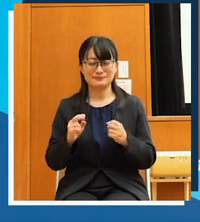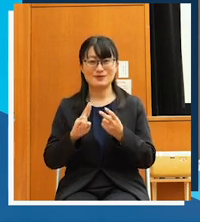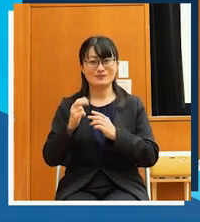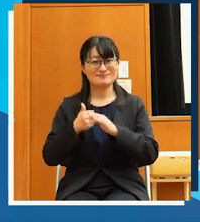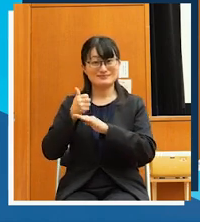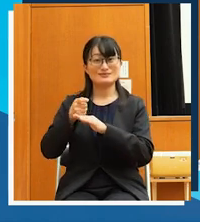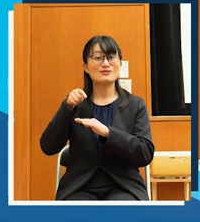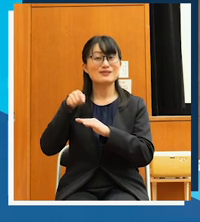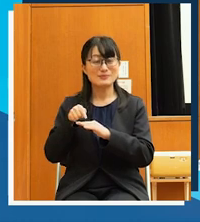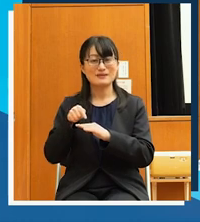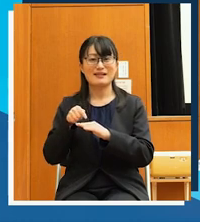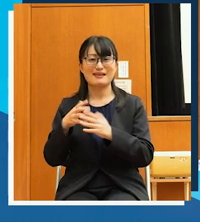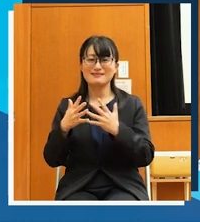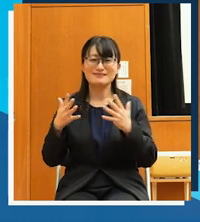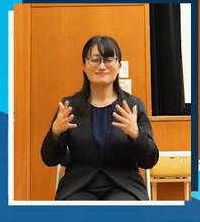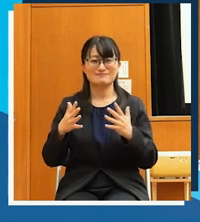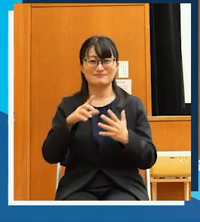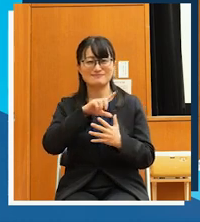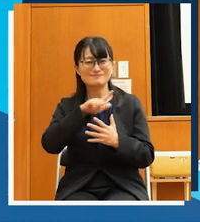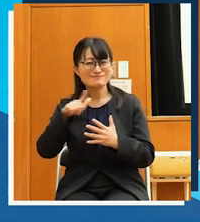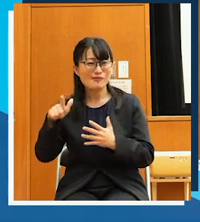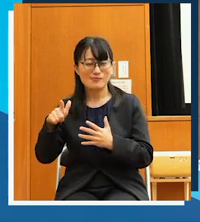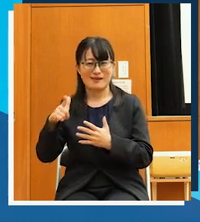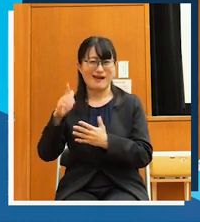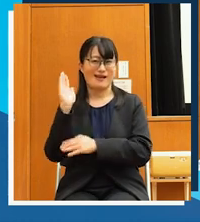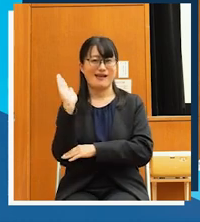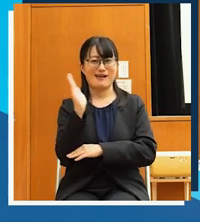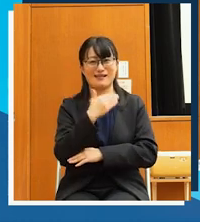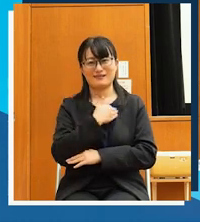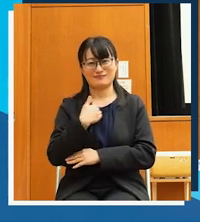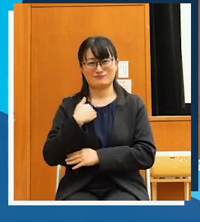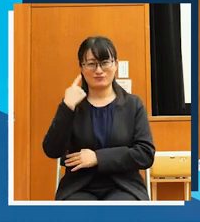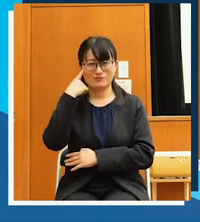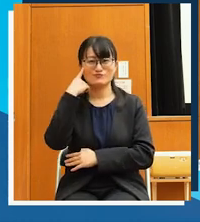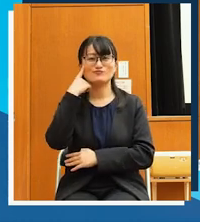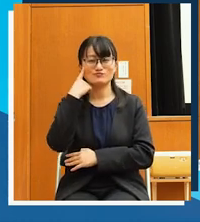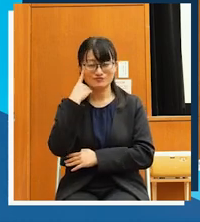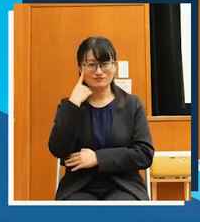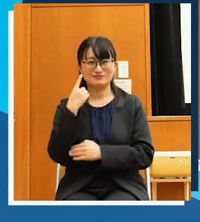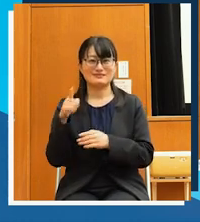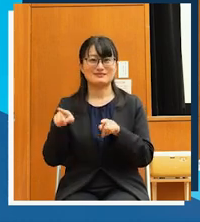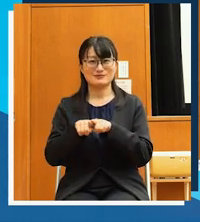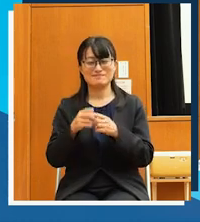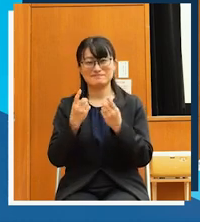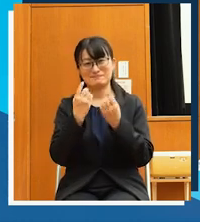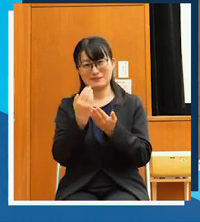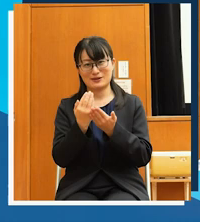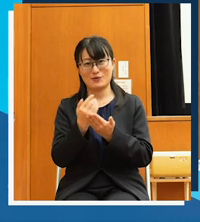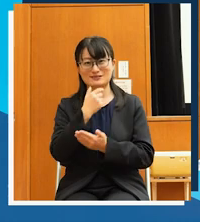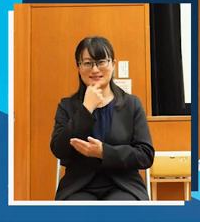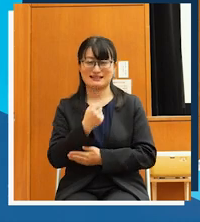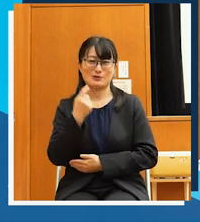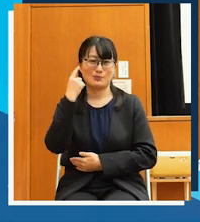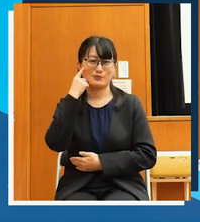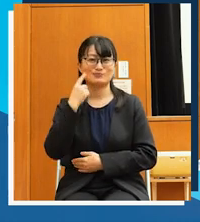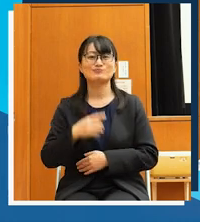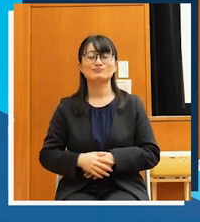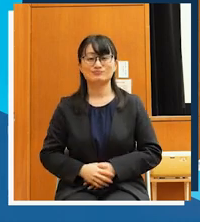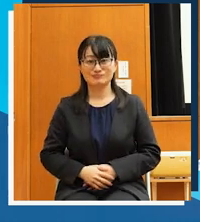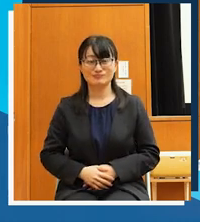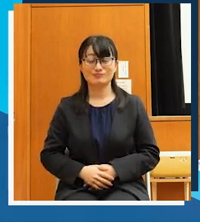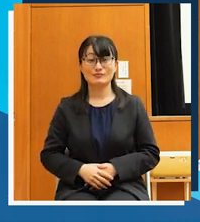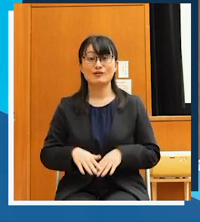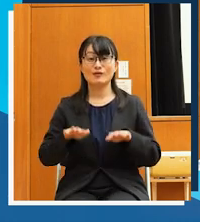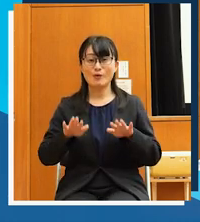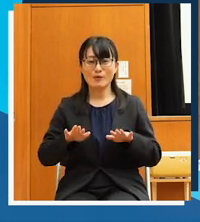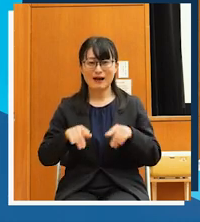聞けるかなと思うのでみんなで勉強していけたらいいなという風に思いますではまず始めにですね今回は立国大学のご協力